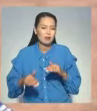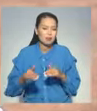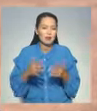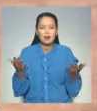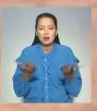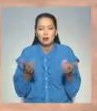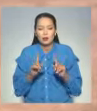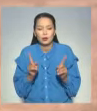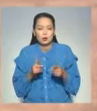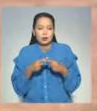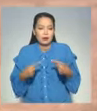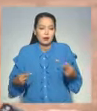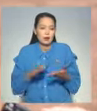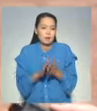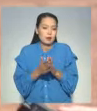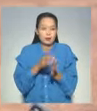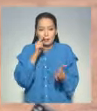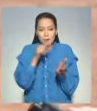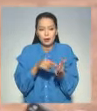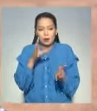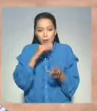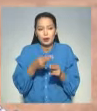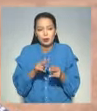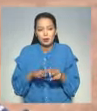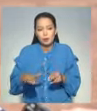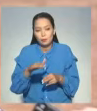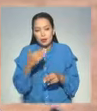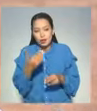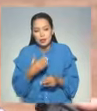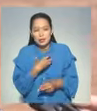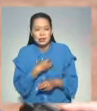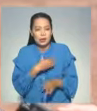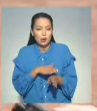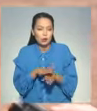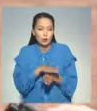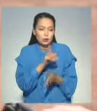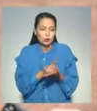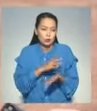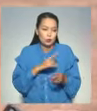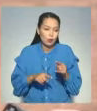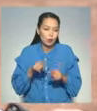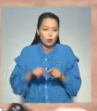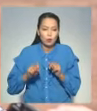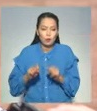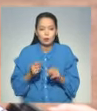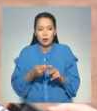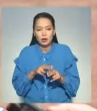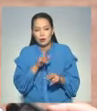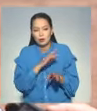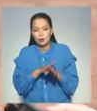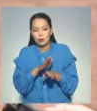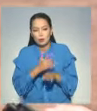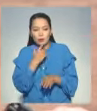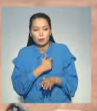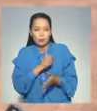кішілі ғимараттарда жүргізілуі мүмкін. Әрине барлығы жоғары деңгейде орындалуы тиіс. Бізге отанды қорғау сеніп тапсырылған.